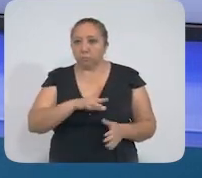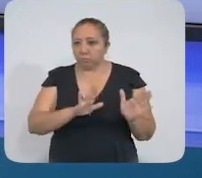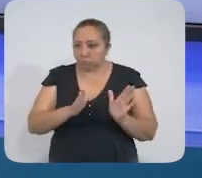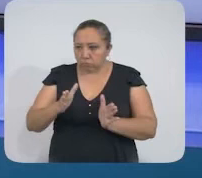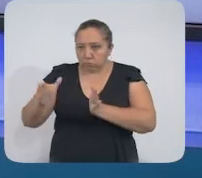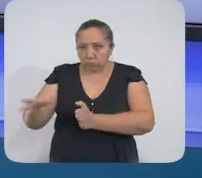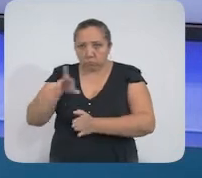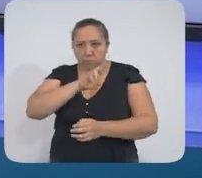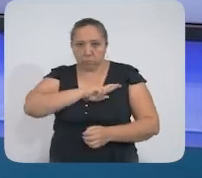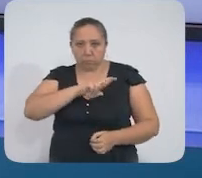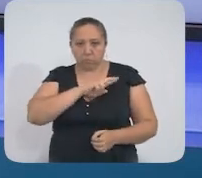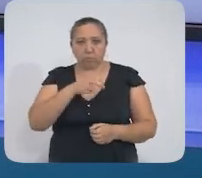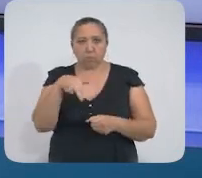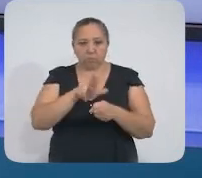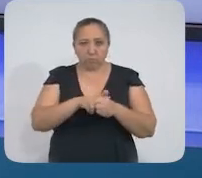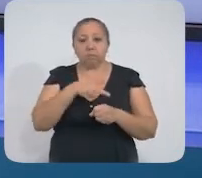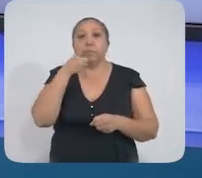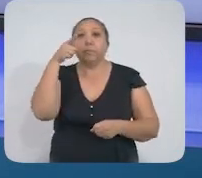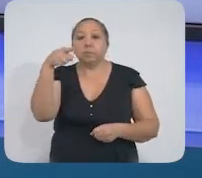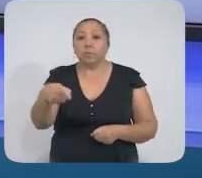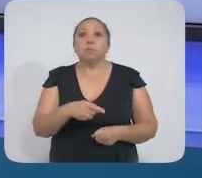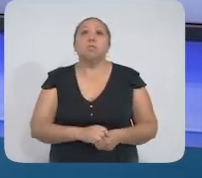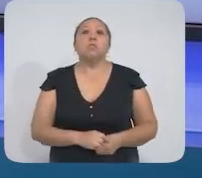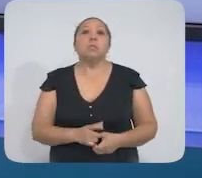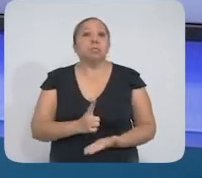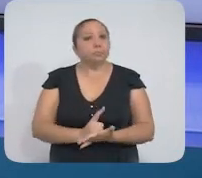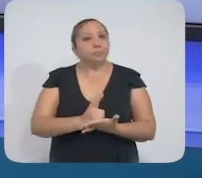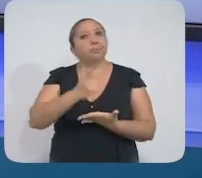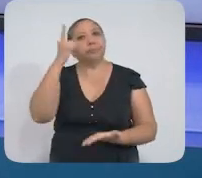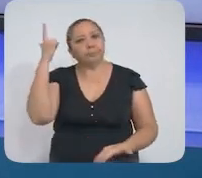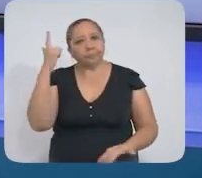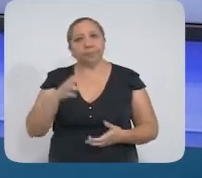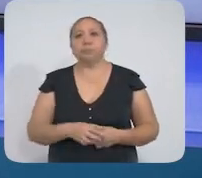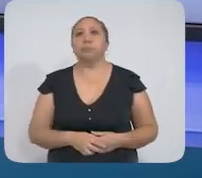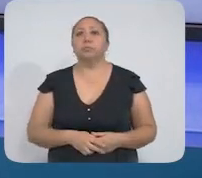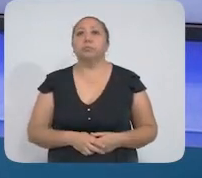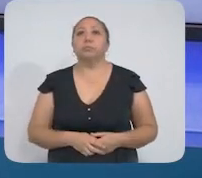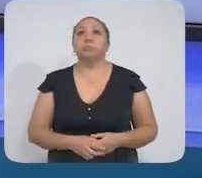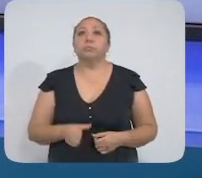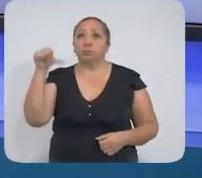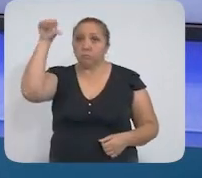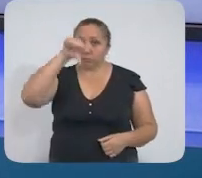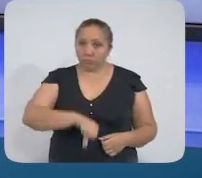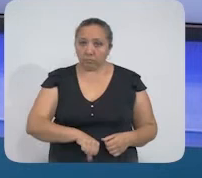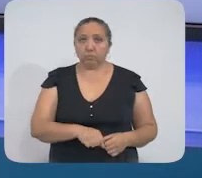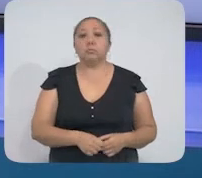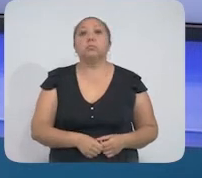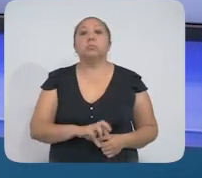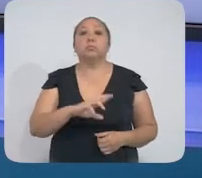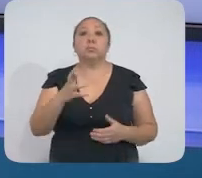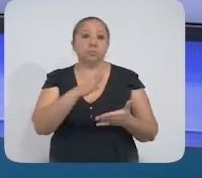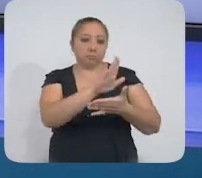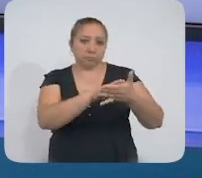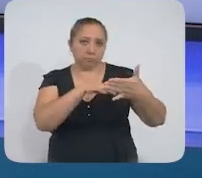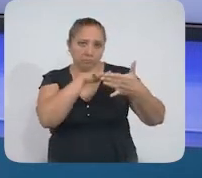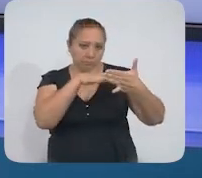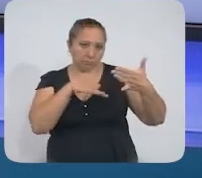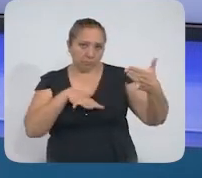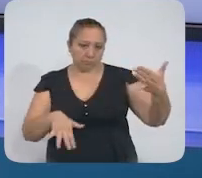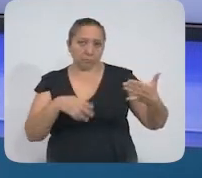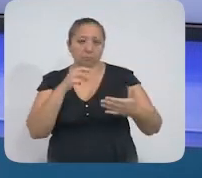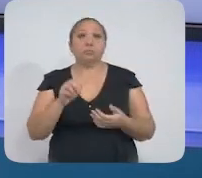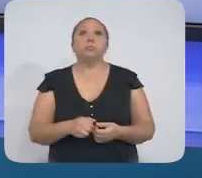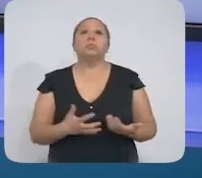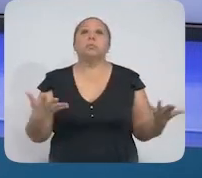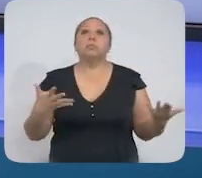tanushak alta, bishubin, juntul kole, yankach tulumil Canadá, chikpah le kohan il tío, shak alta ti hupel kuchil il teh